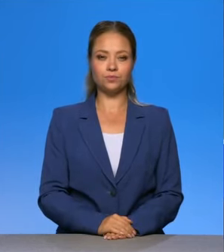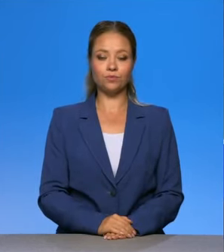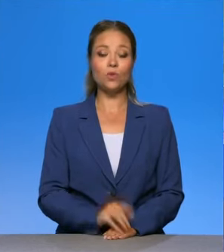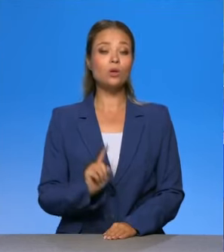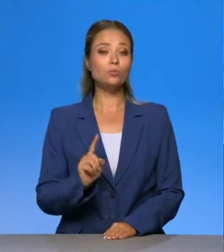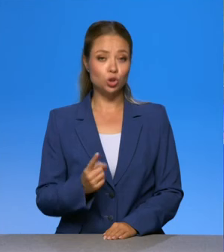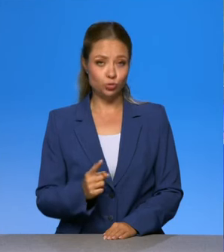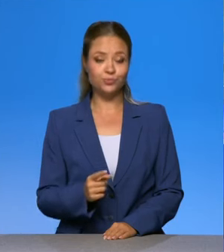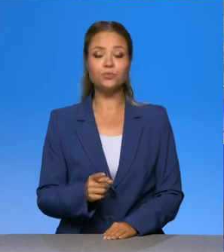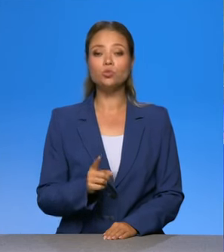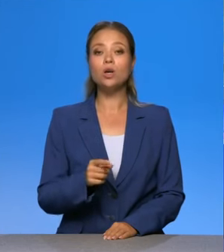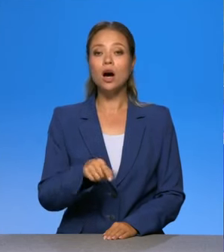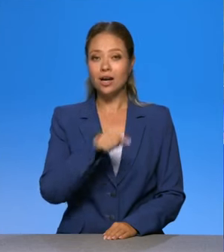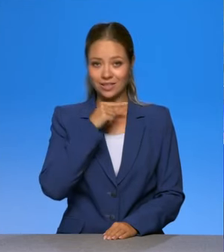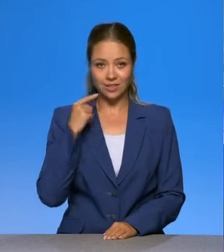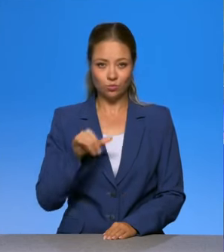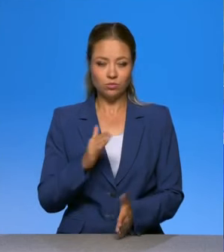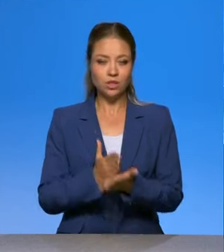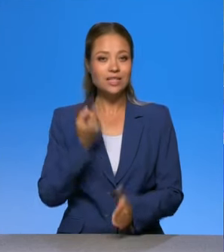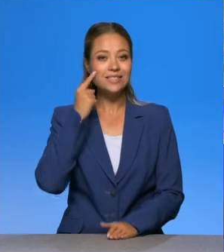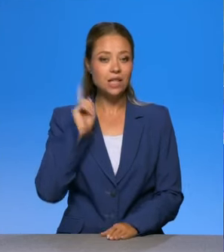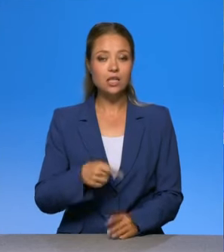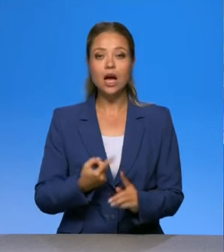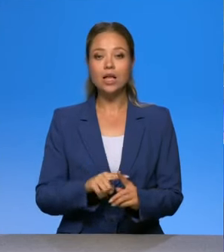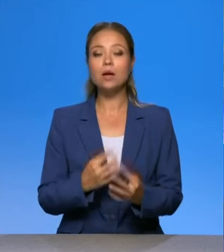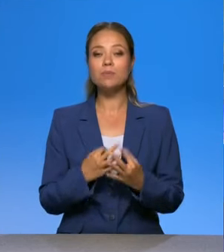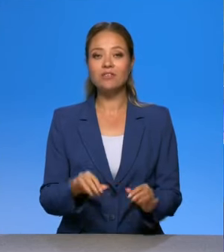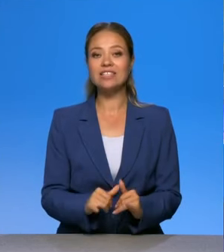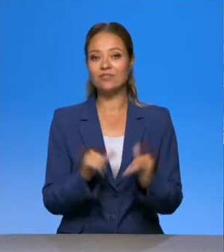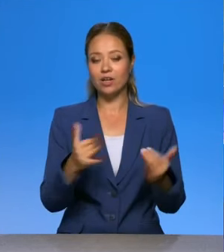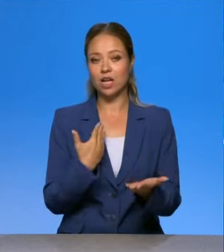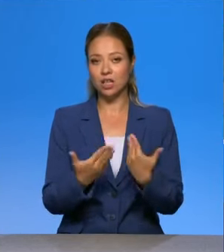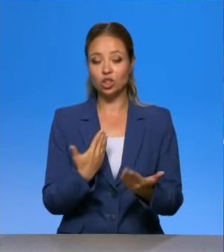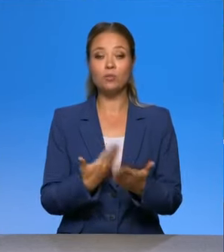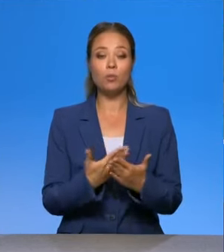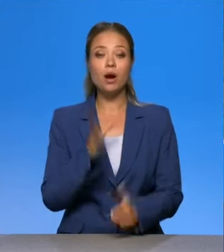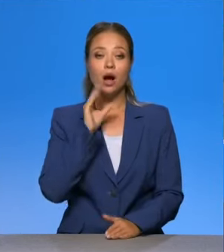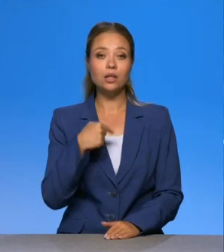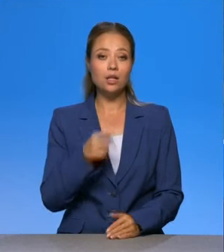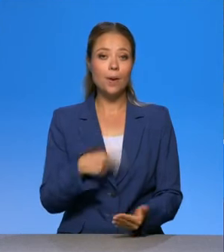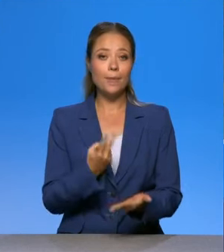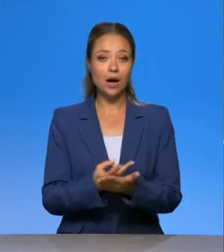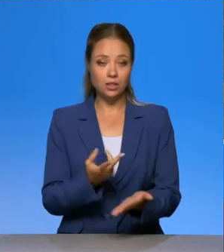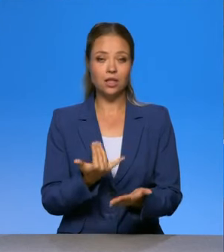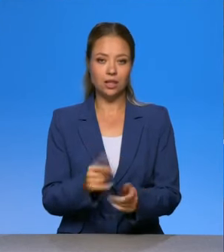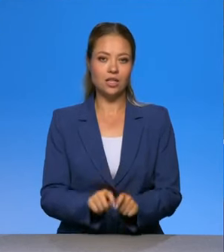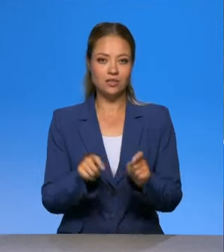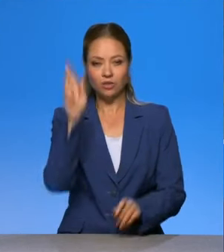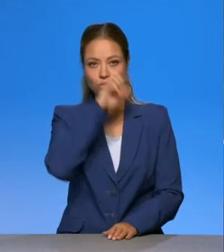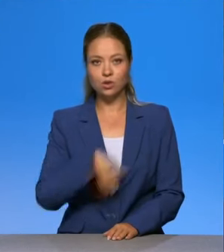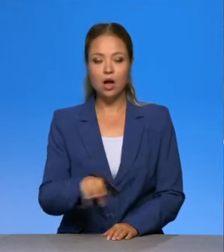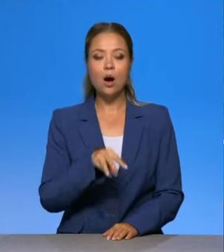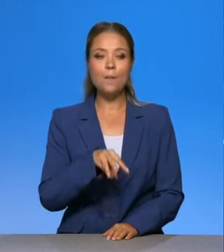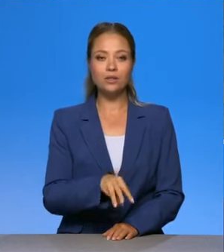знания, которыми обладает Россия, она позволяет развивать отношения. Ну, например, я когда показал основателю государства Майкла Самара,